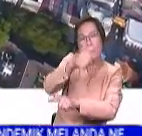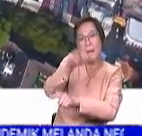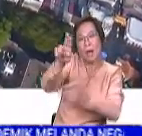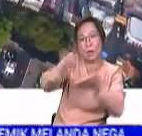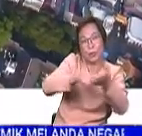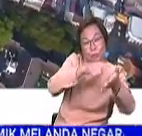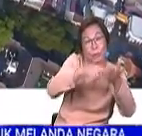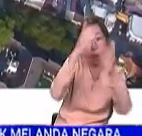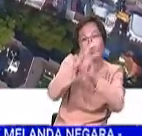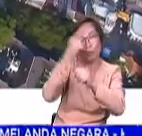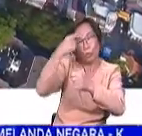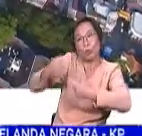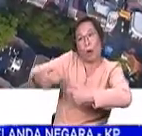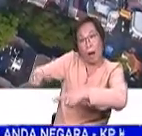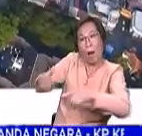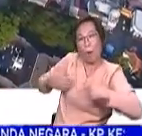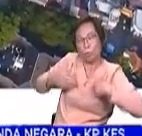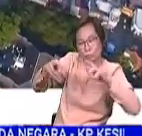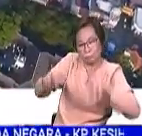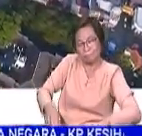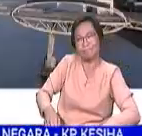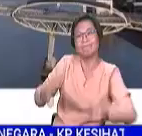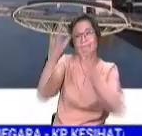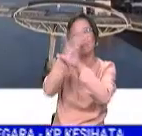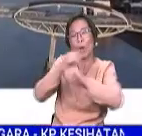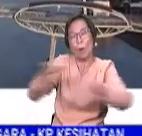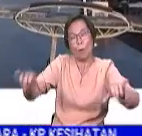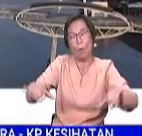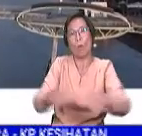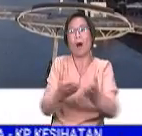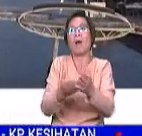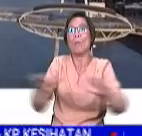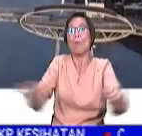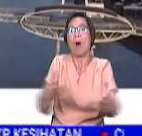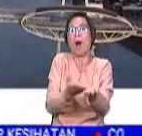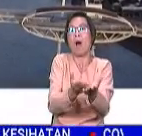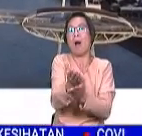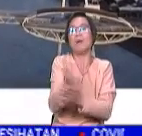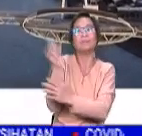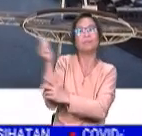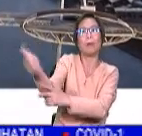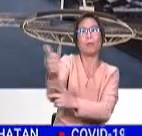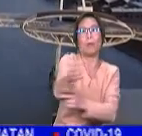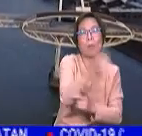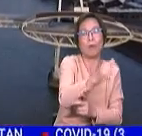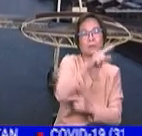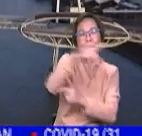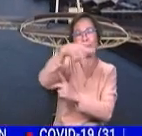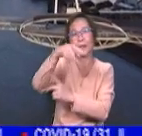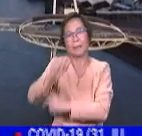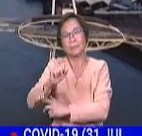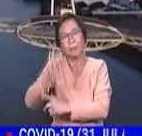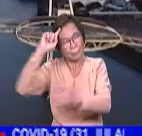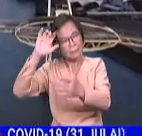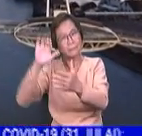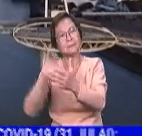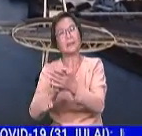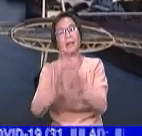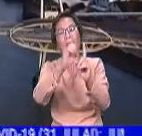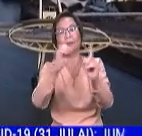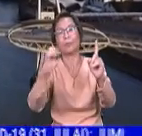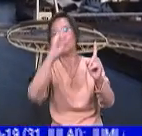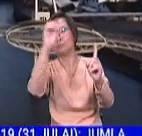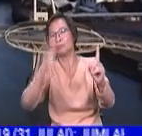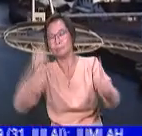diadakan bagi membolehkan rakyat dinegeri ini melaksanakan hak mereka GPS curut menaruh sepenuh keyakinannya